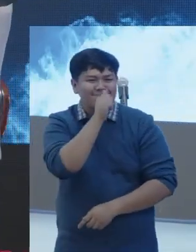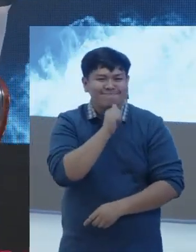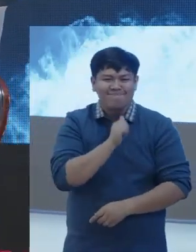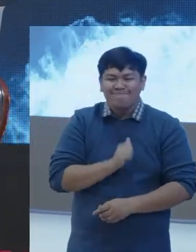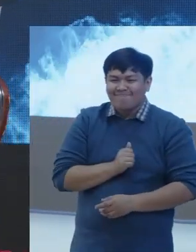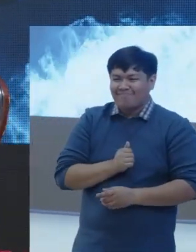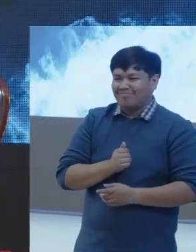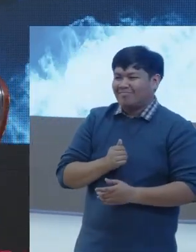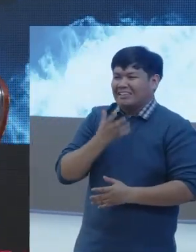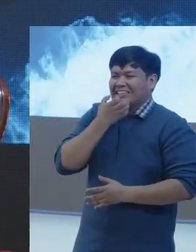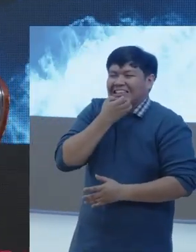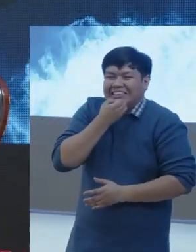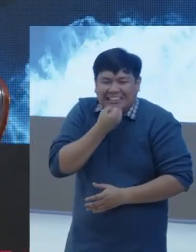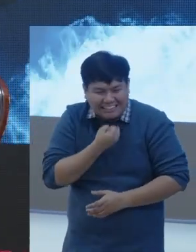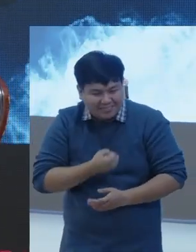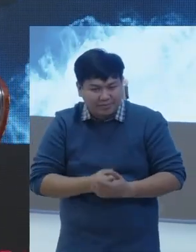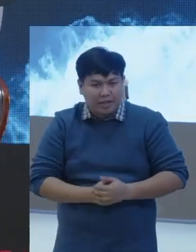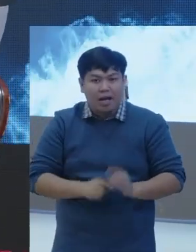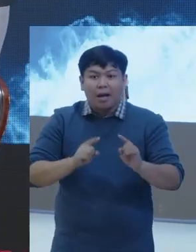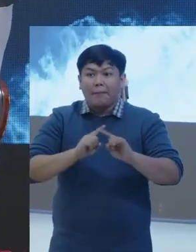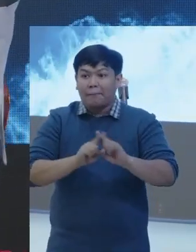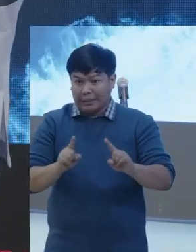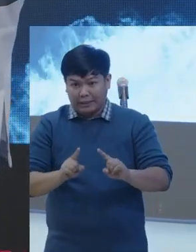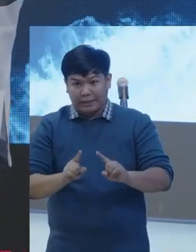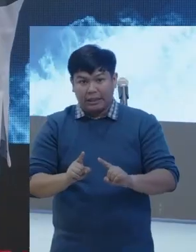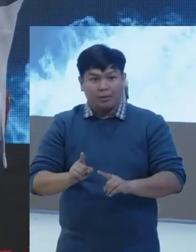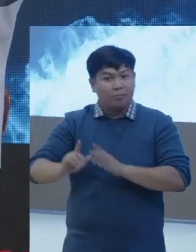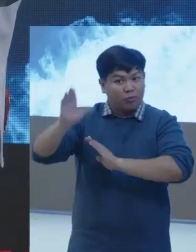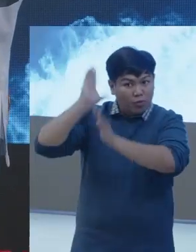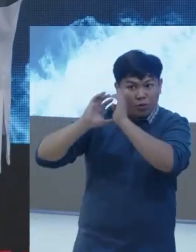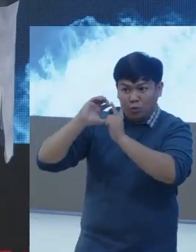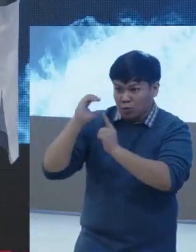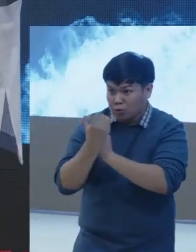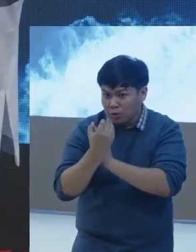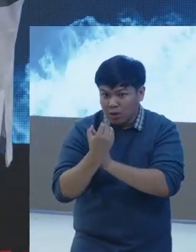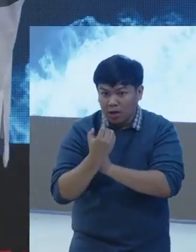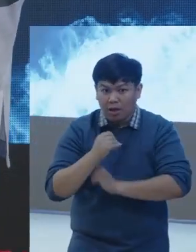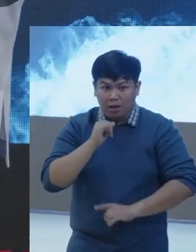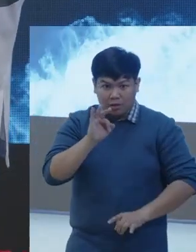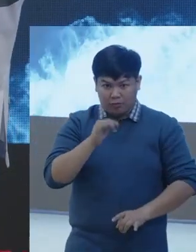Pero ganun po ang sackcloth. Yun ay kasuutan ng mga aba.